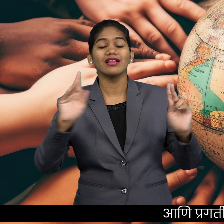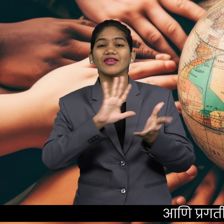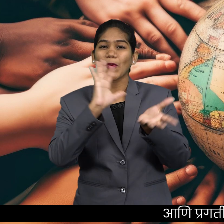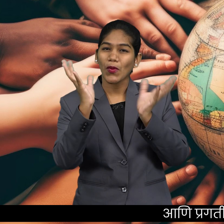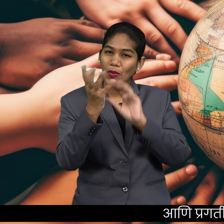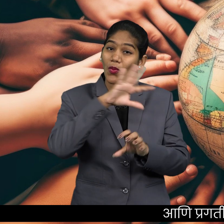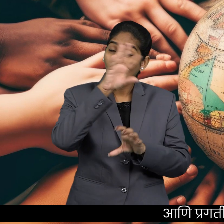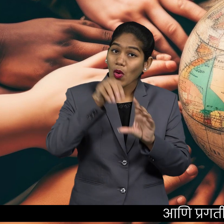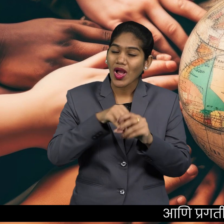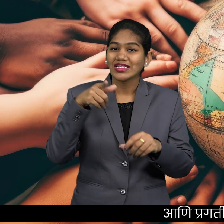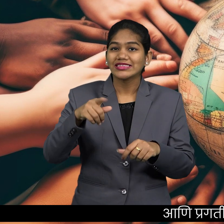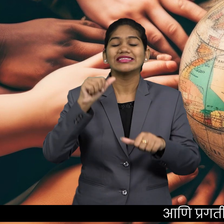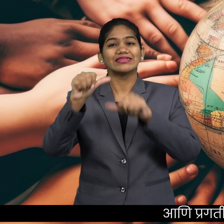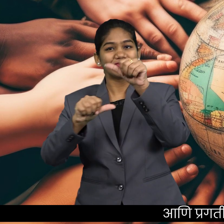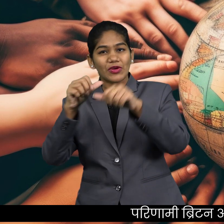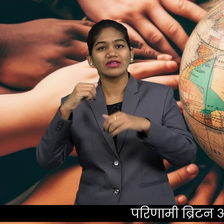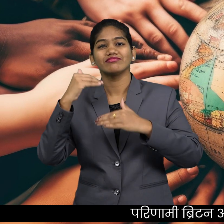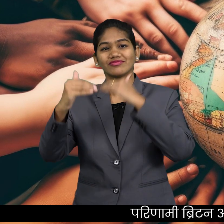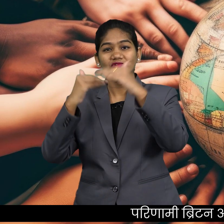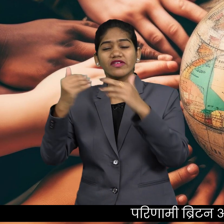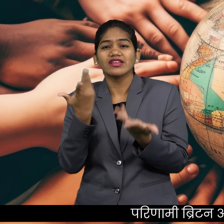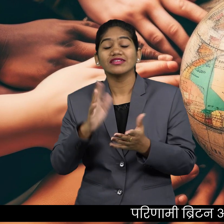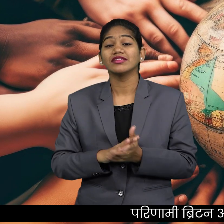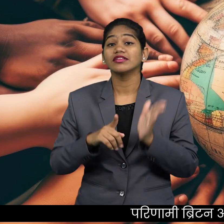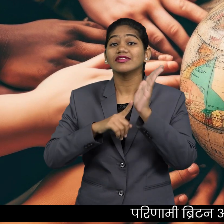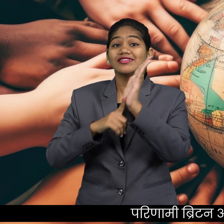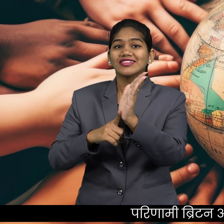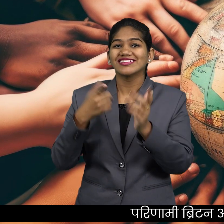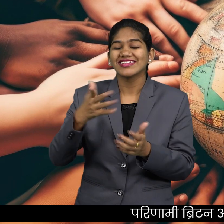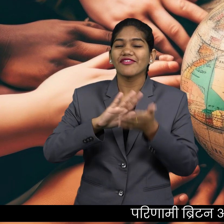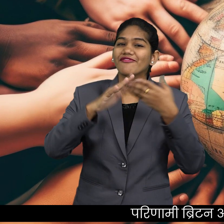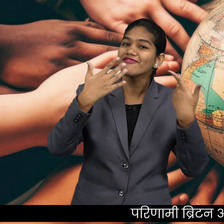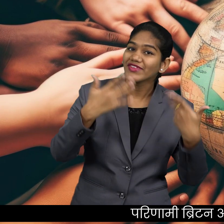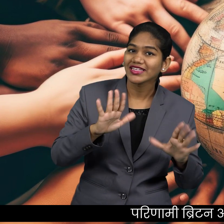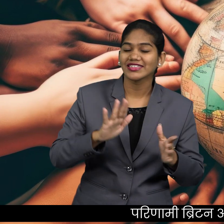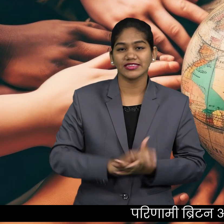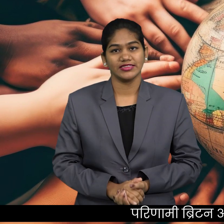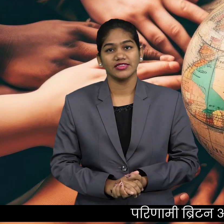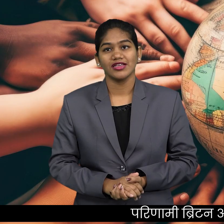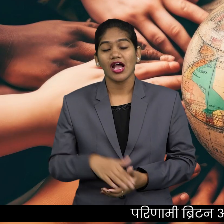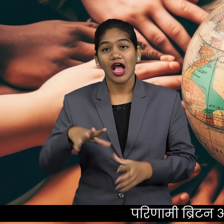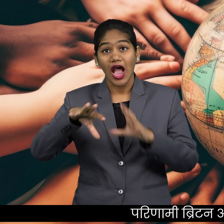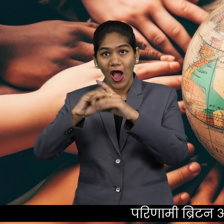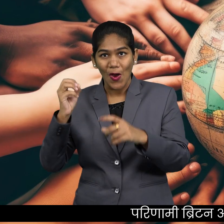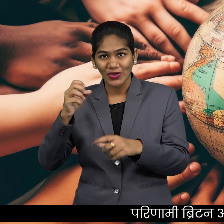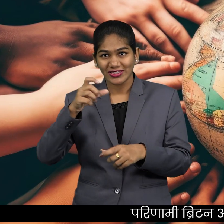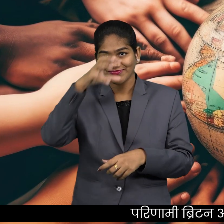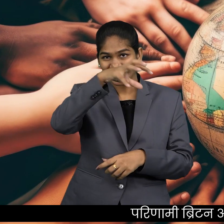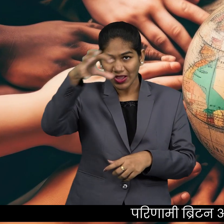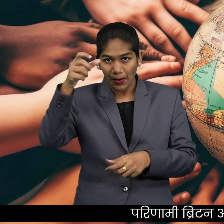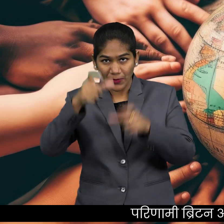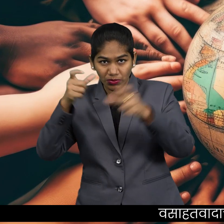जागतिक शांतता आणि प्रगतीसाठी करण्यात आली. परिणामी ब्रिटन आणि फ्रान्ससारख्या राष्ट्रांनी